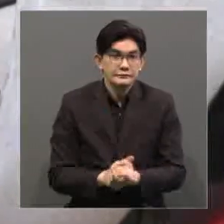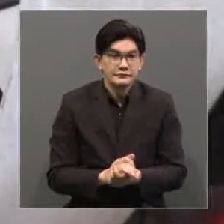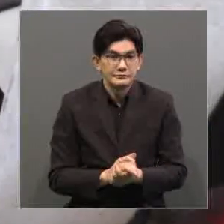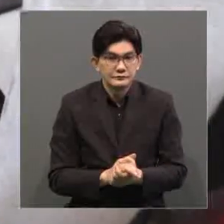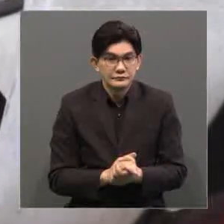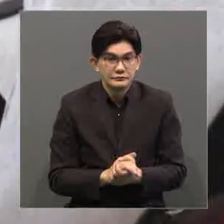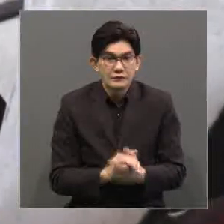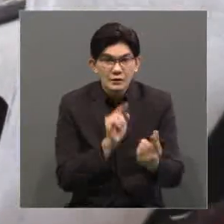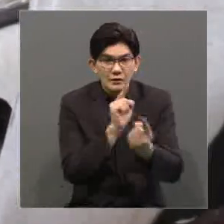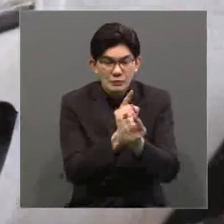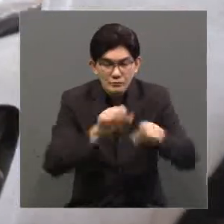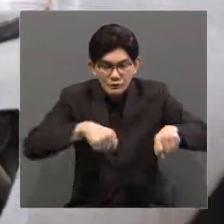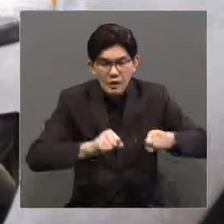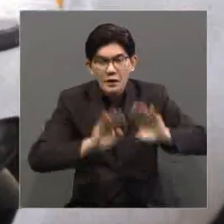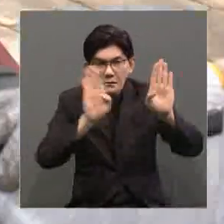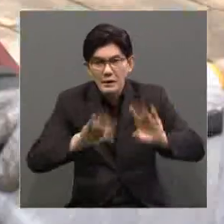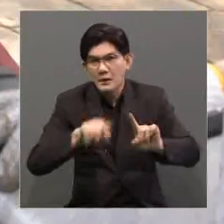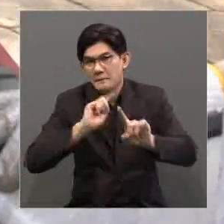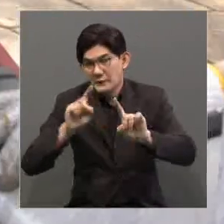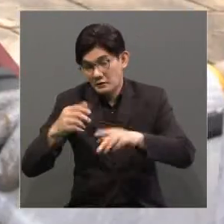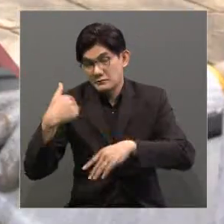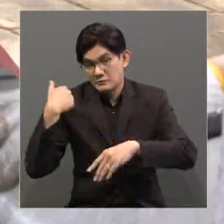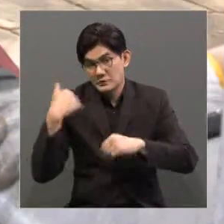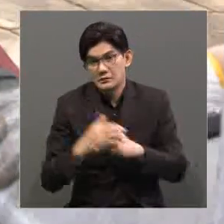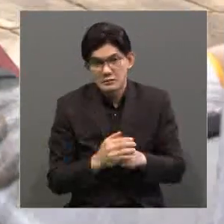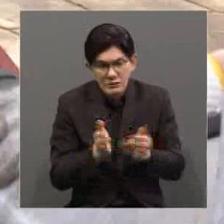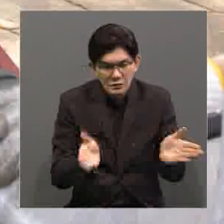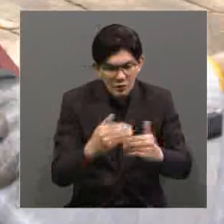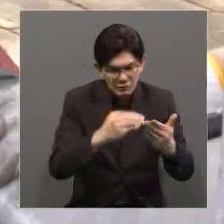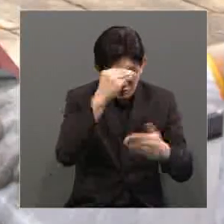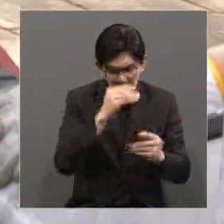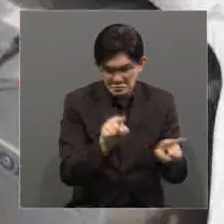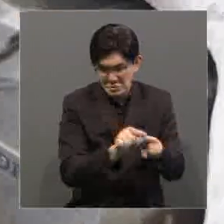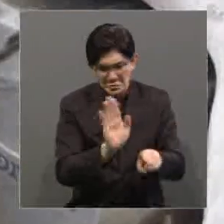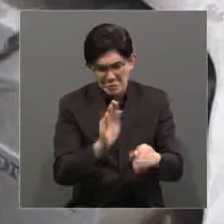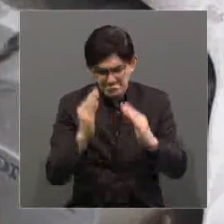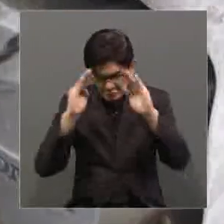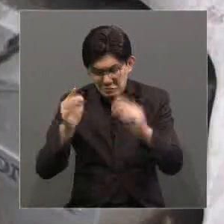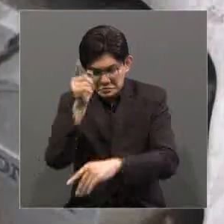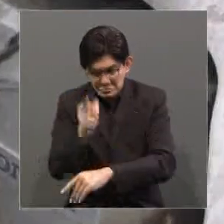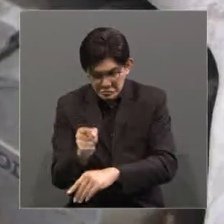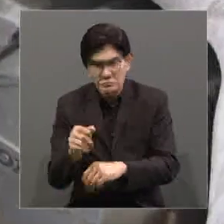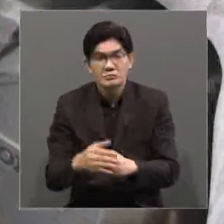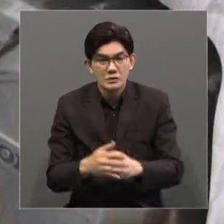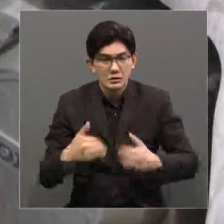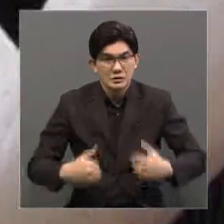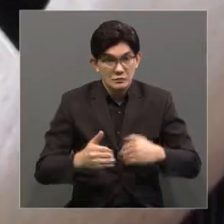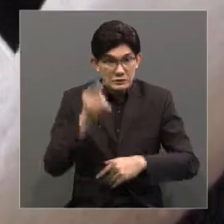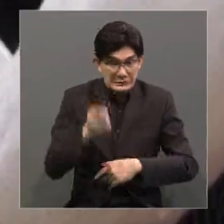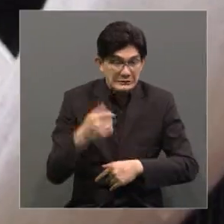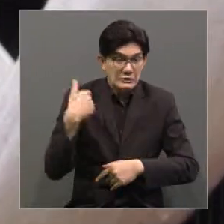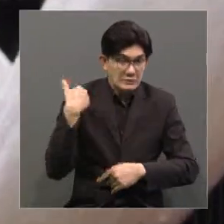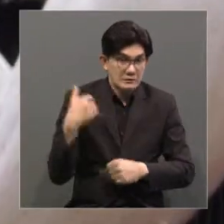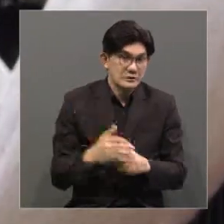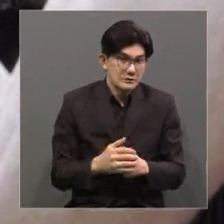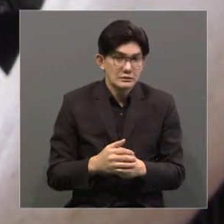ก็เจอรถหลากหลายครับเจอไม่เหมือนในห้องเรียนครับเจอประสบการณ์จริงการใช้ชีวิตจริงที่